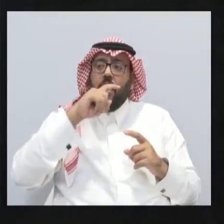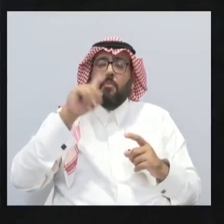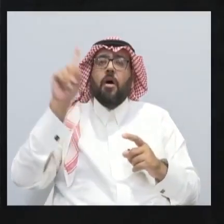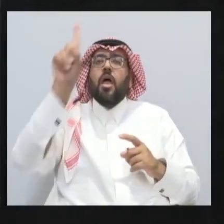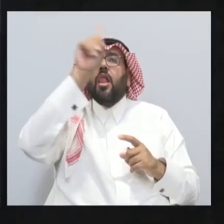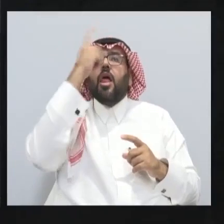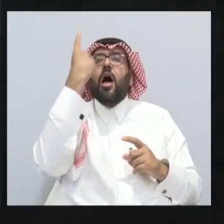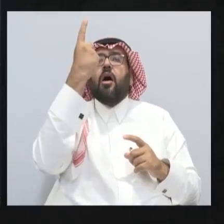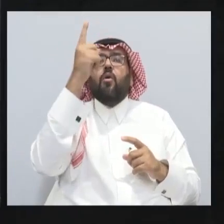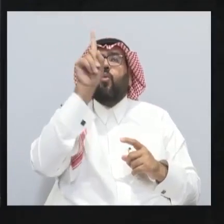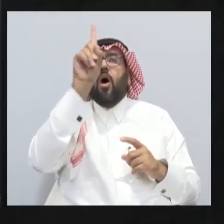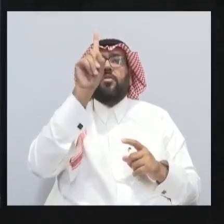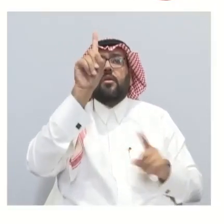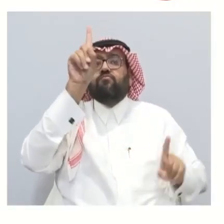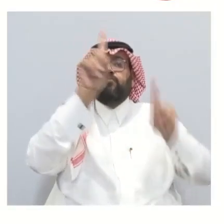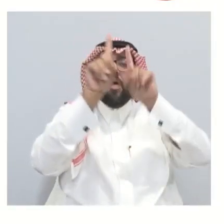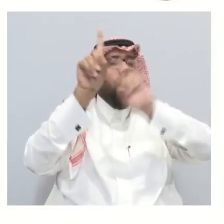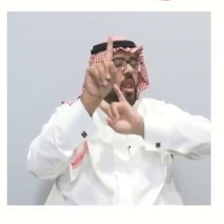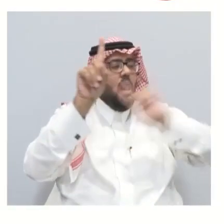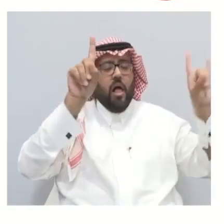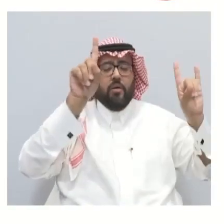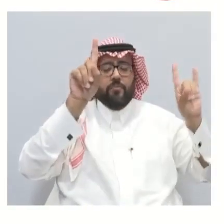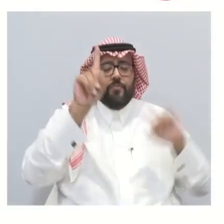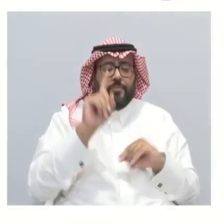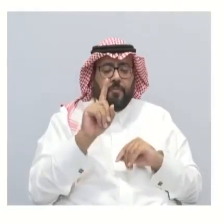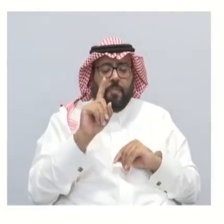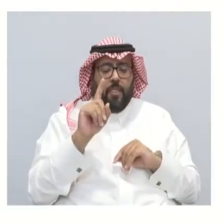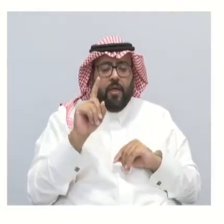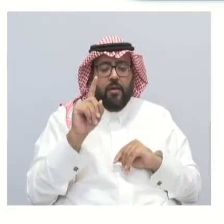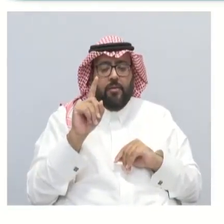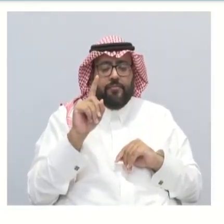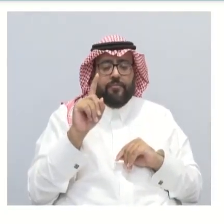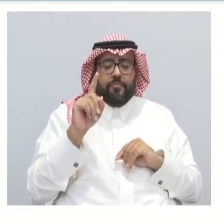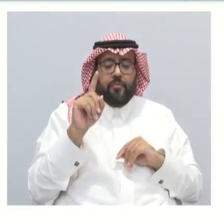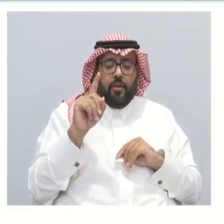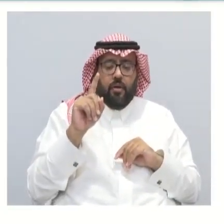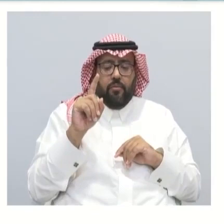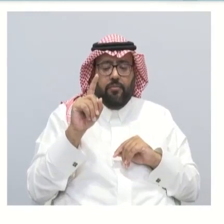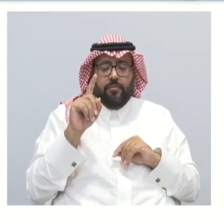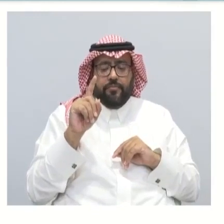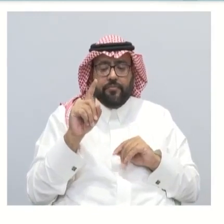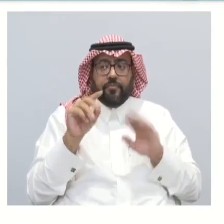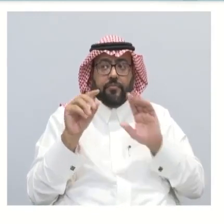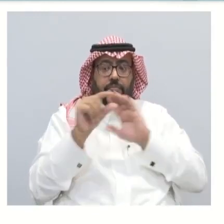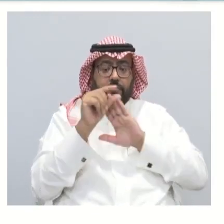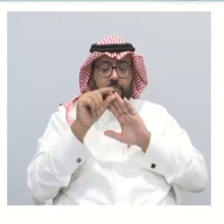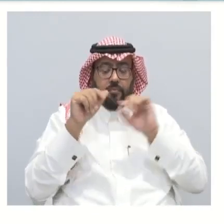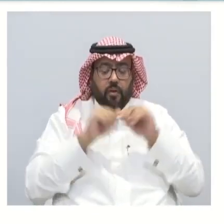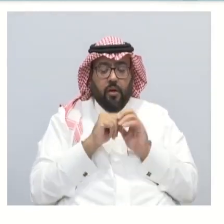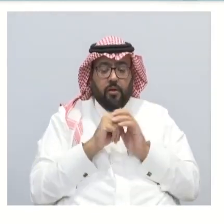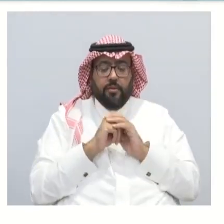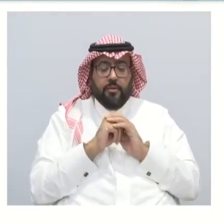الالوهيه بتوحيد الالوهيه وهو ما سنتكلم فيه في درسنا هذا